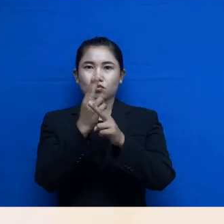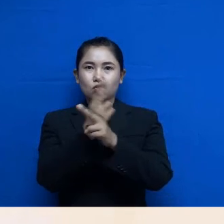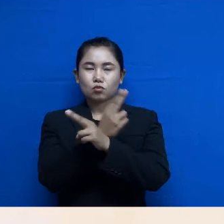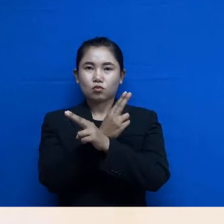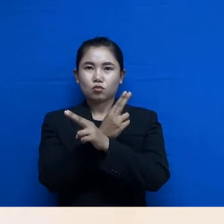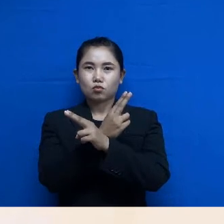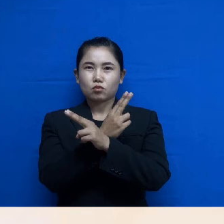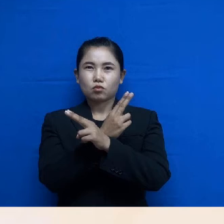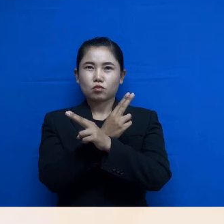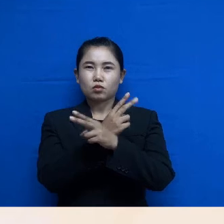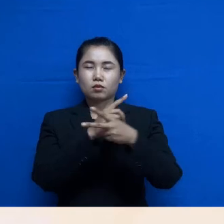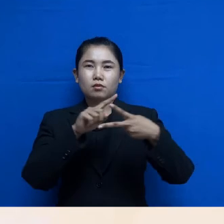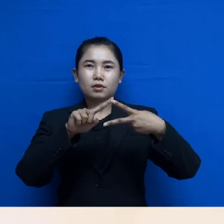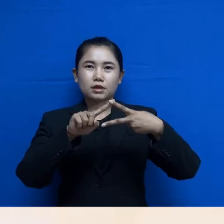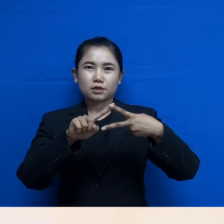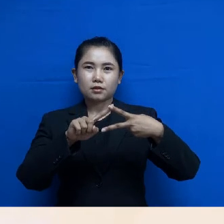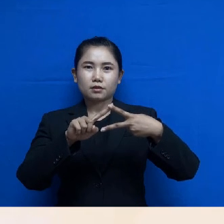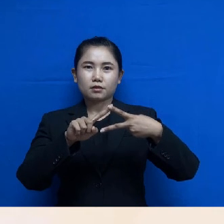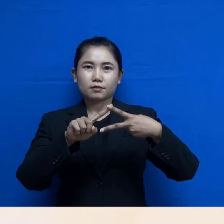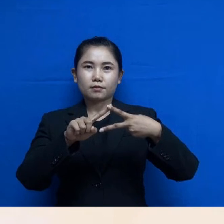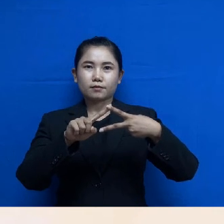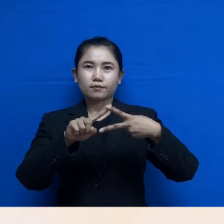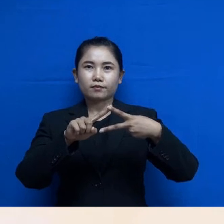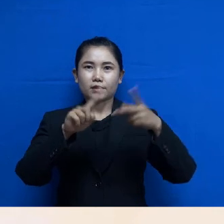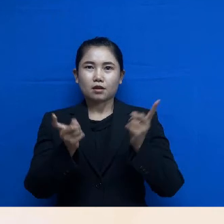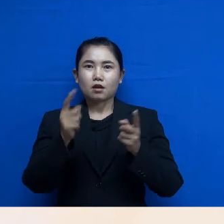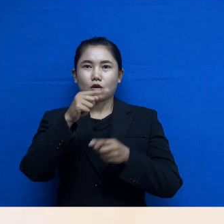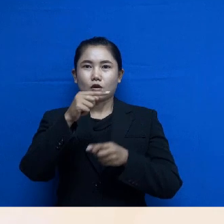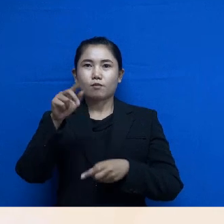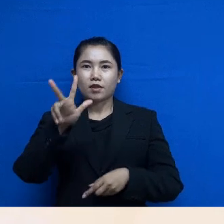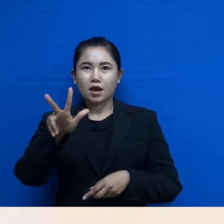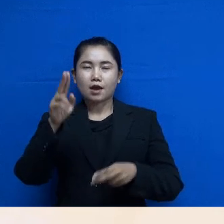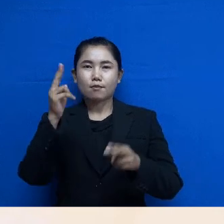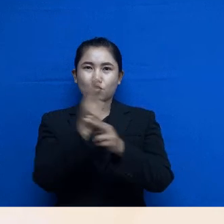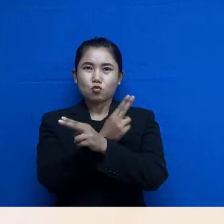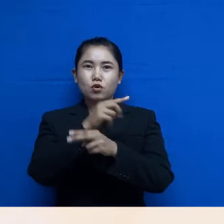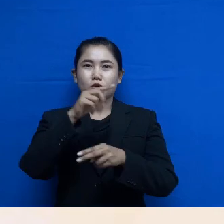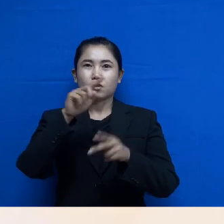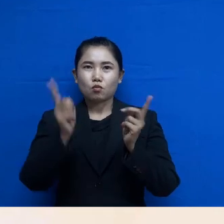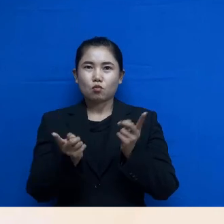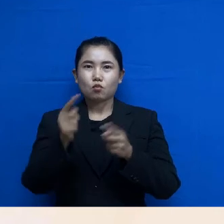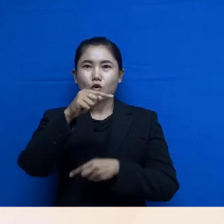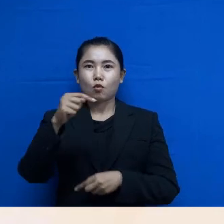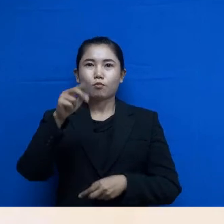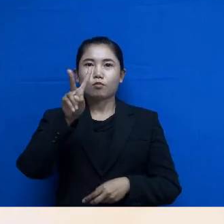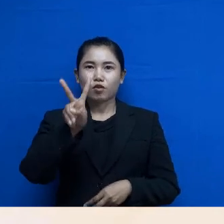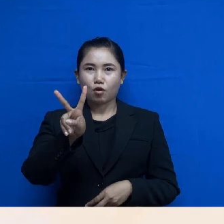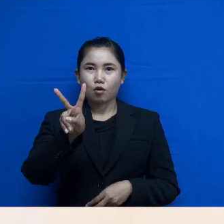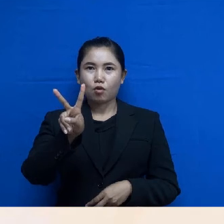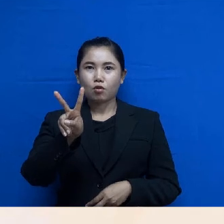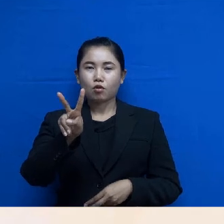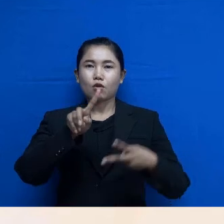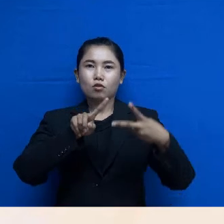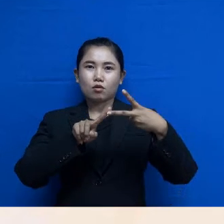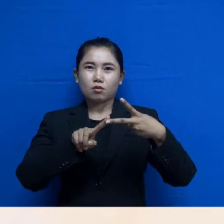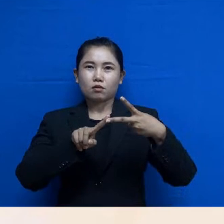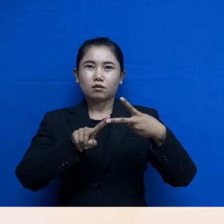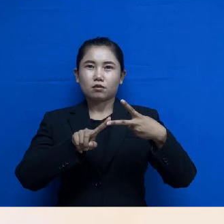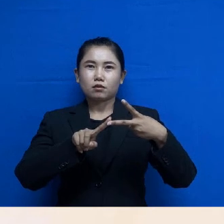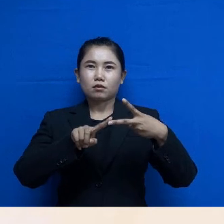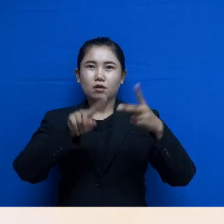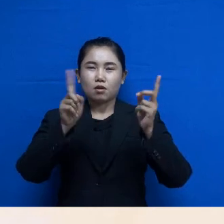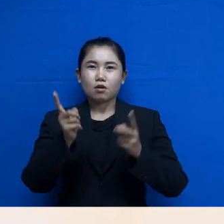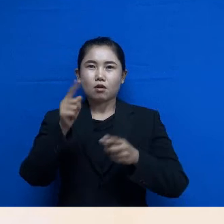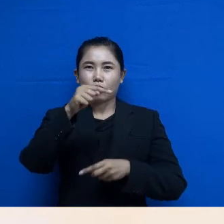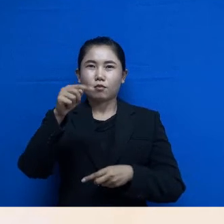ผลคูณของจำนวนต่อไปนี้ข้อ1-3 * - 2ข้อ